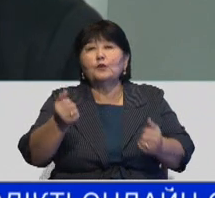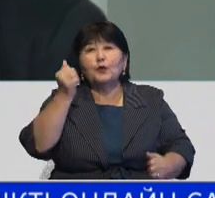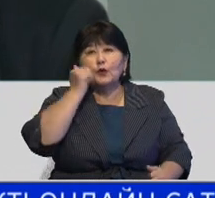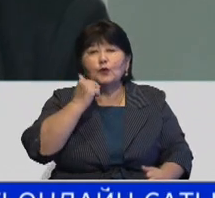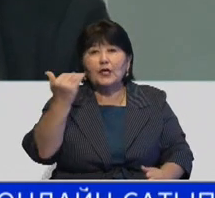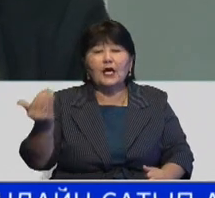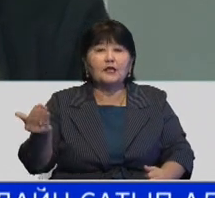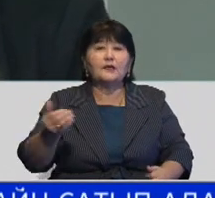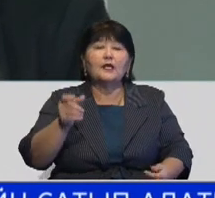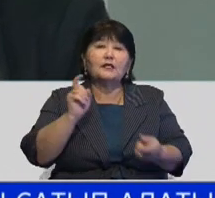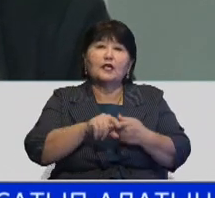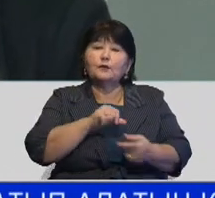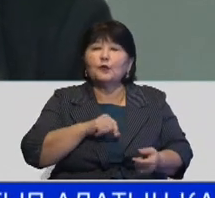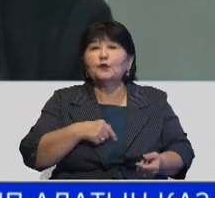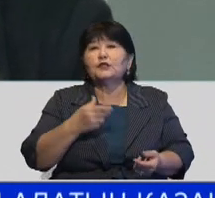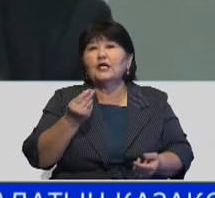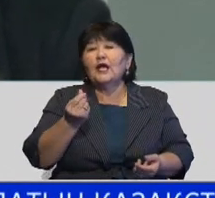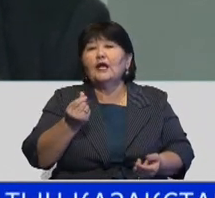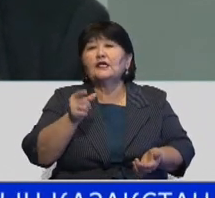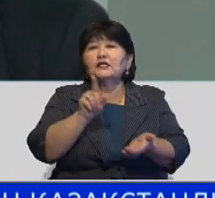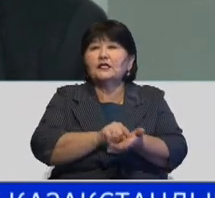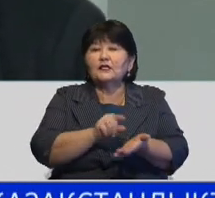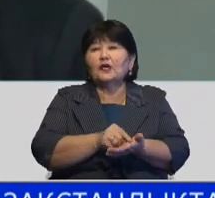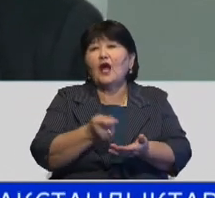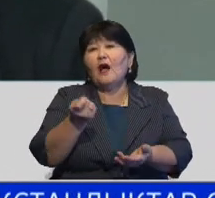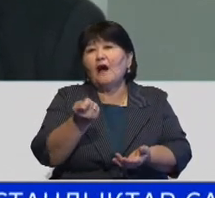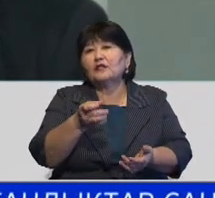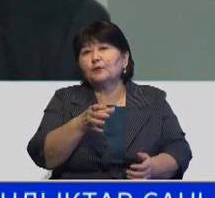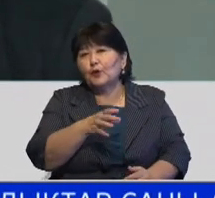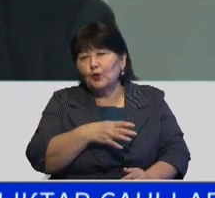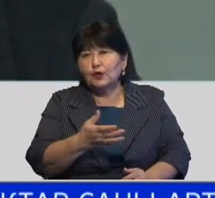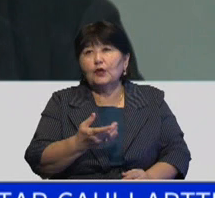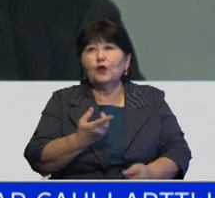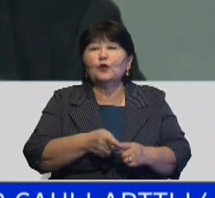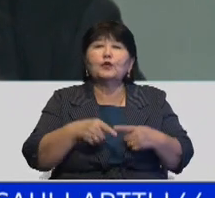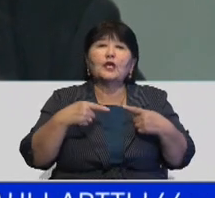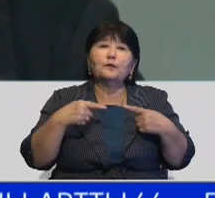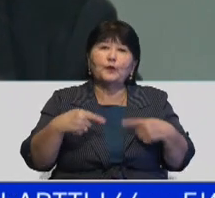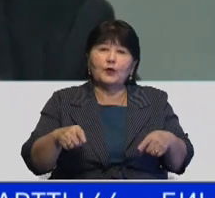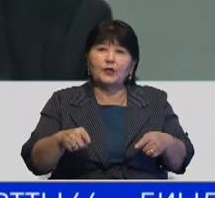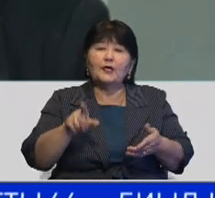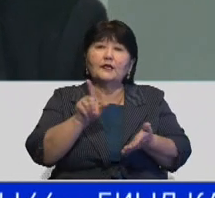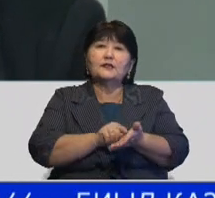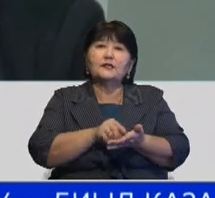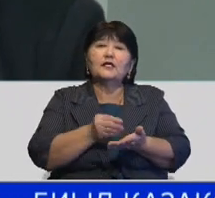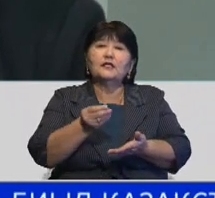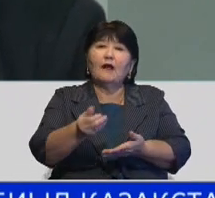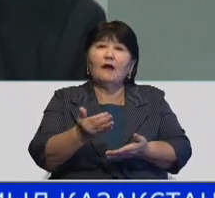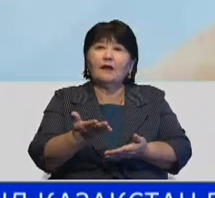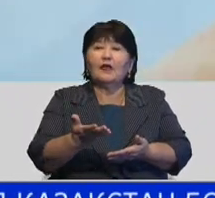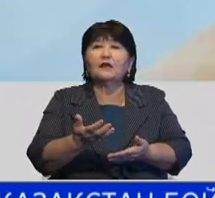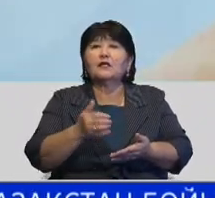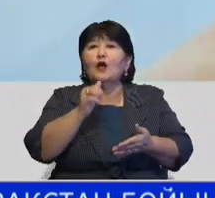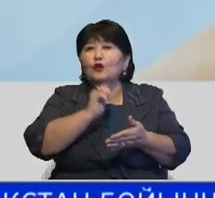қариялардың тарапынан өздерінің зейнетақыларының аз болуы, одан бөлек зейнетақыларының жағы